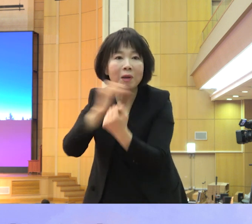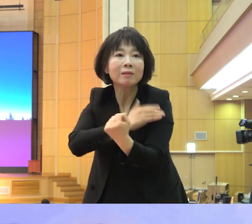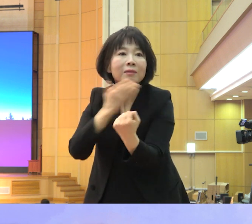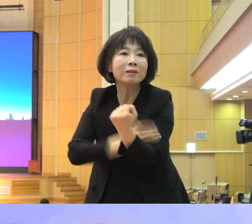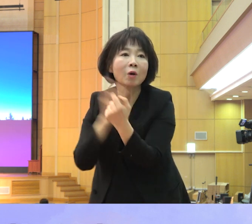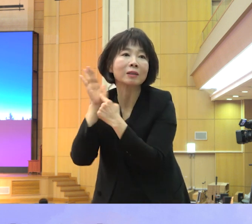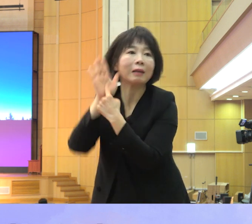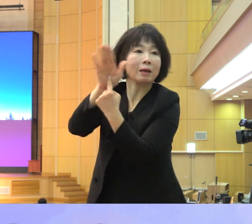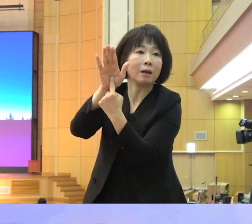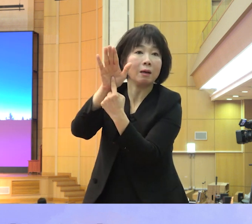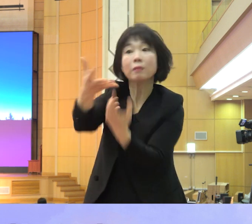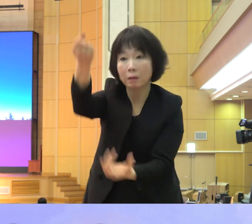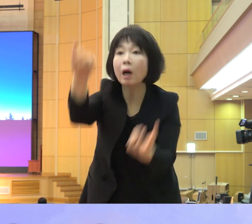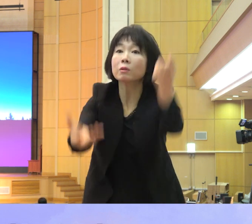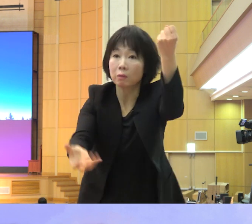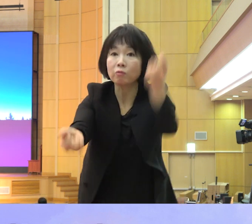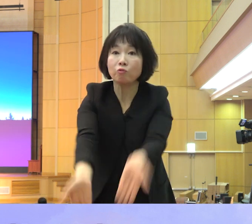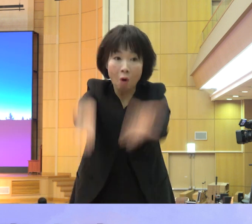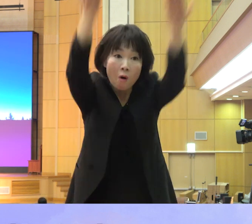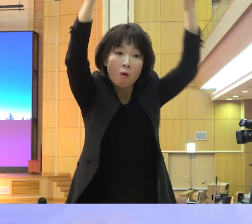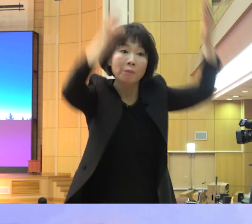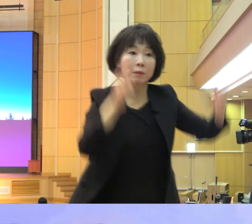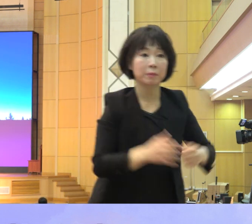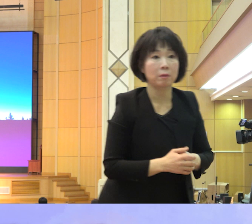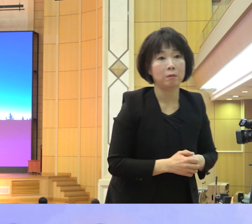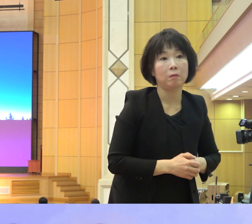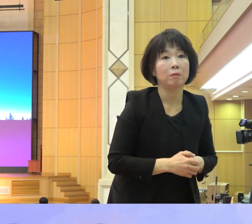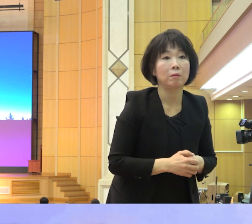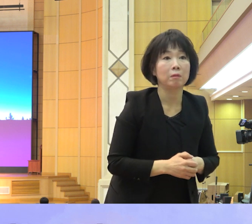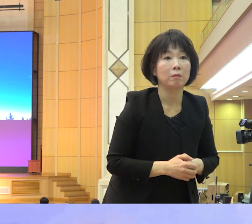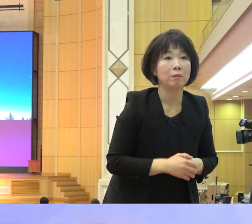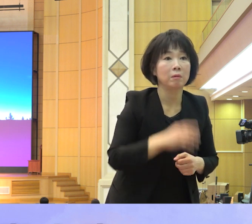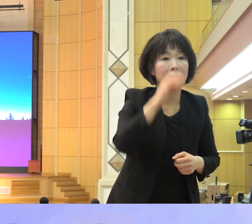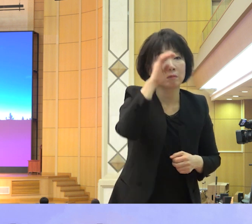능력은 역사하는 것입니다. 그리고 한번 보십시오.